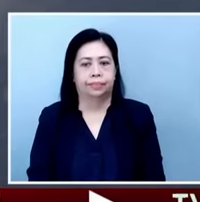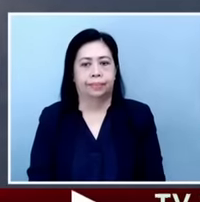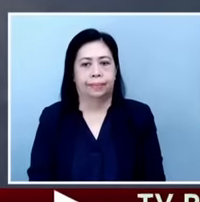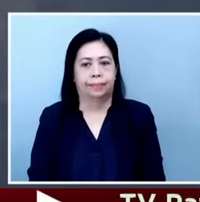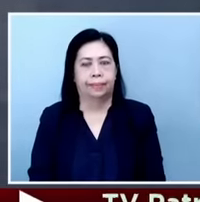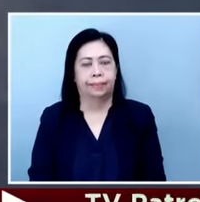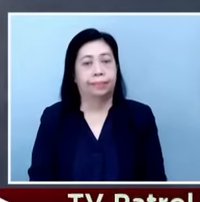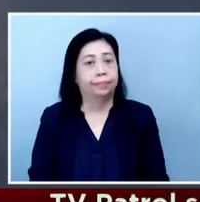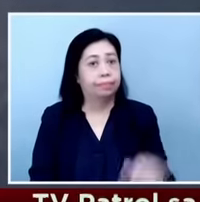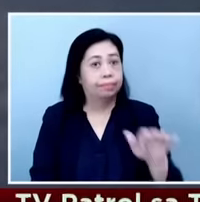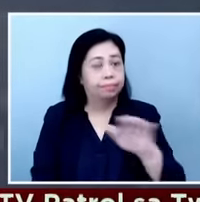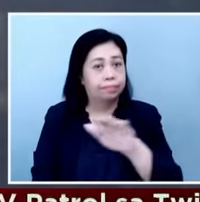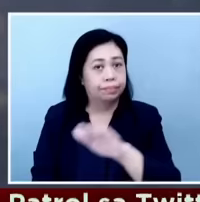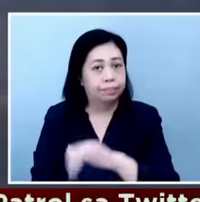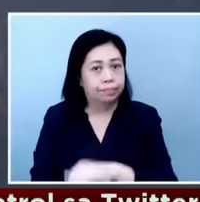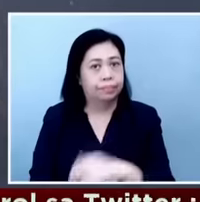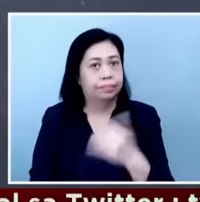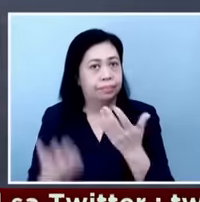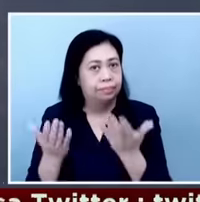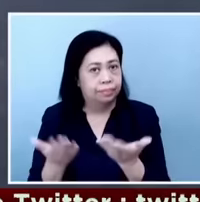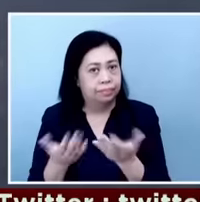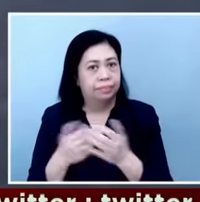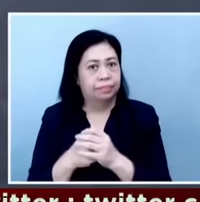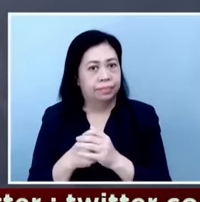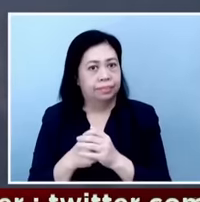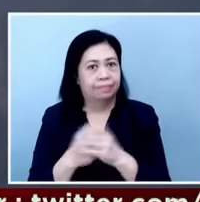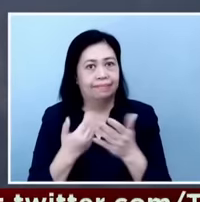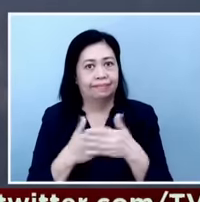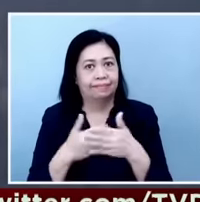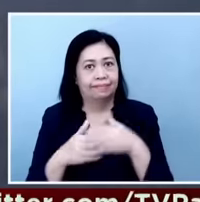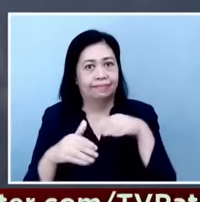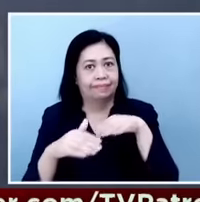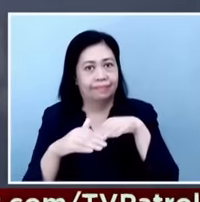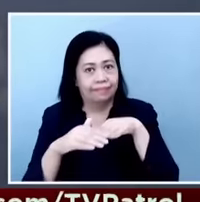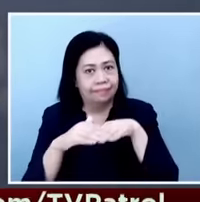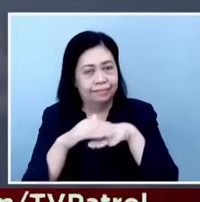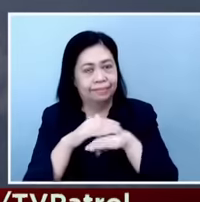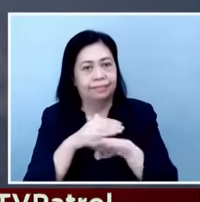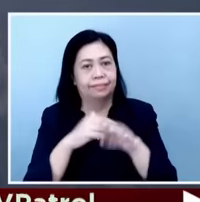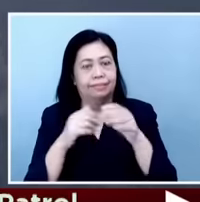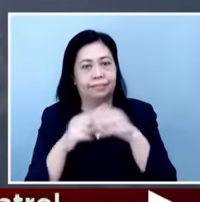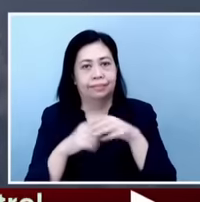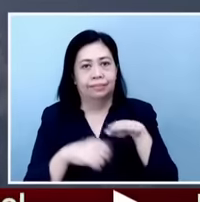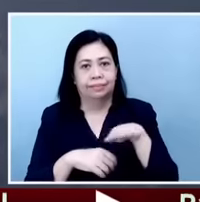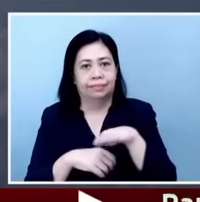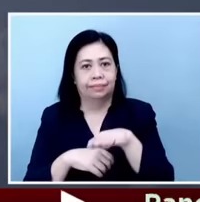Mga kabayan, eto po, pumapasok na ng unti-unti ang andas